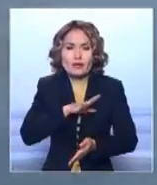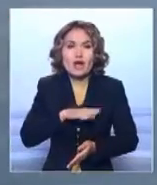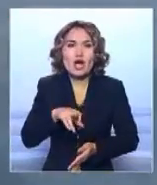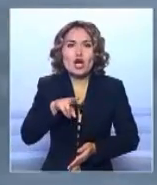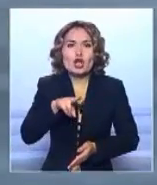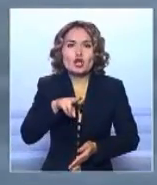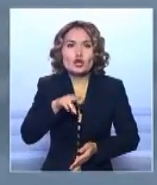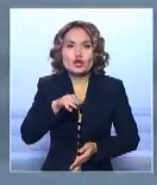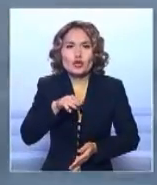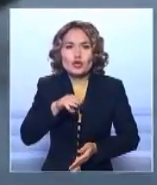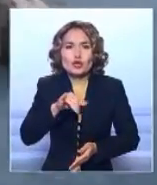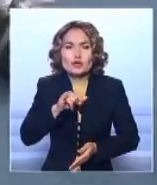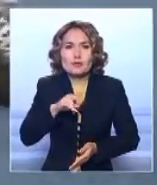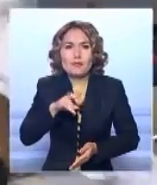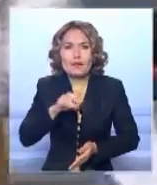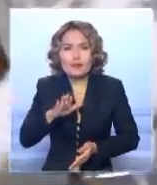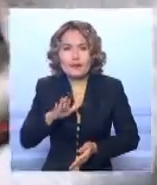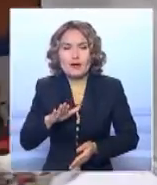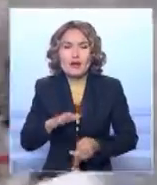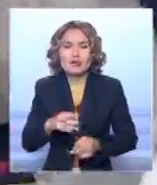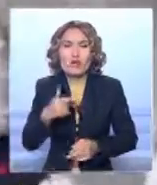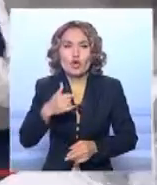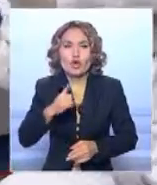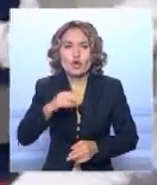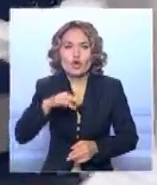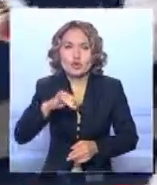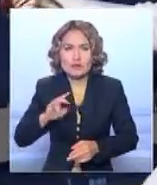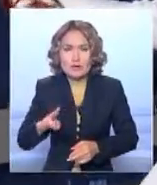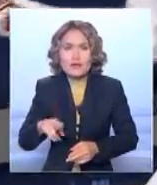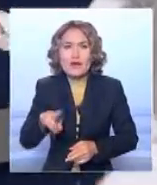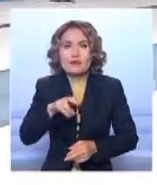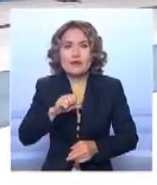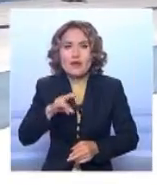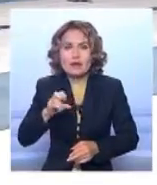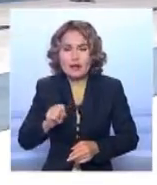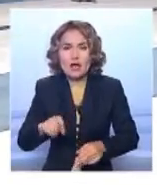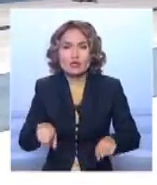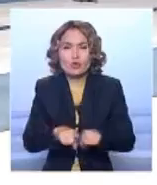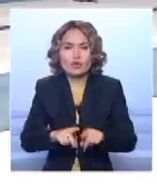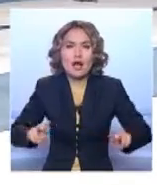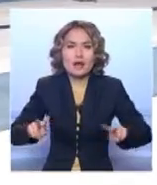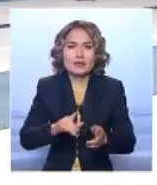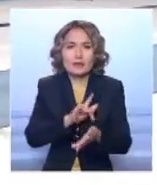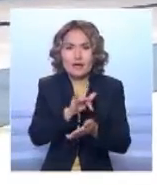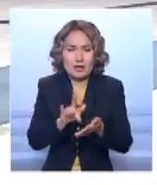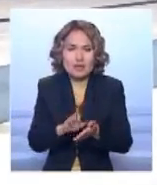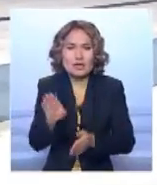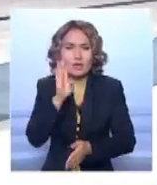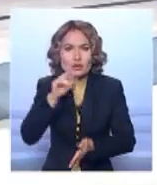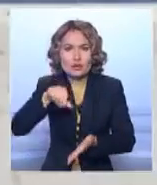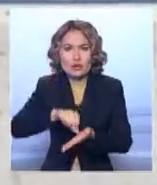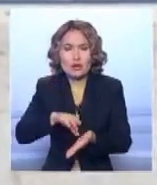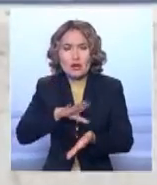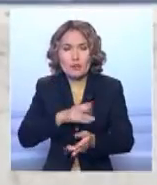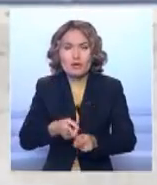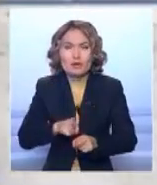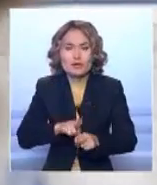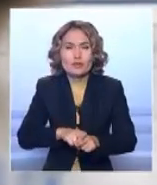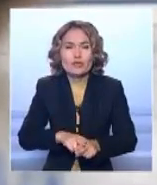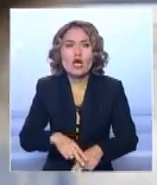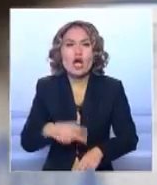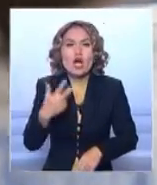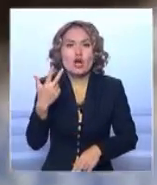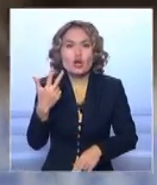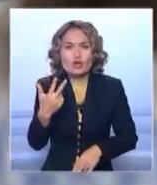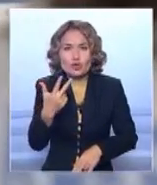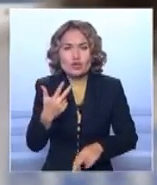Түспекова мен Күлжан Түсіпжанова бар. Астаналық Дана Кәкенованы да осы тізімге қосуға болады. Ел чемпионы атанған